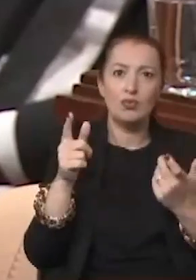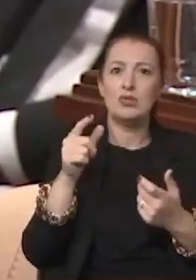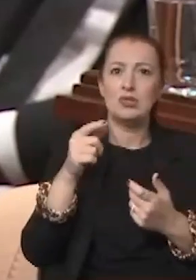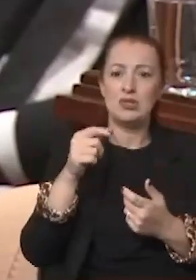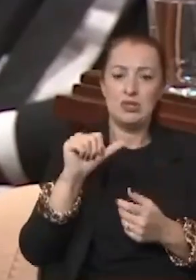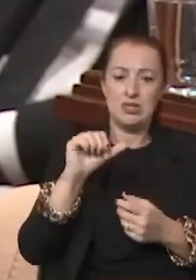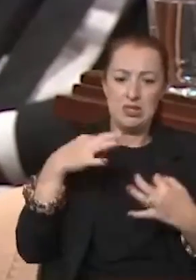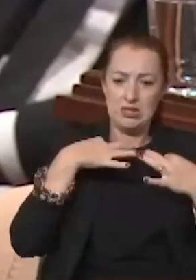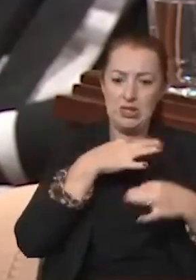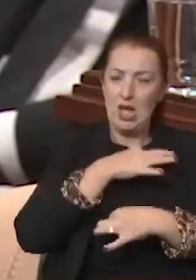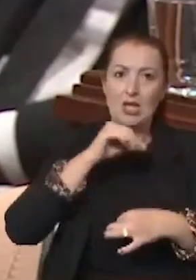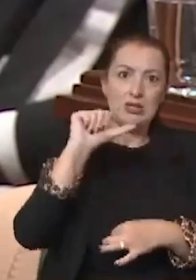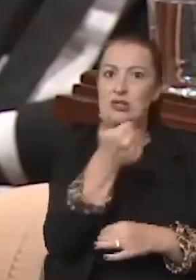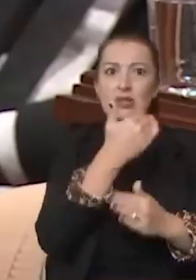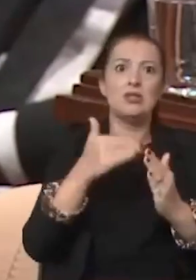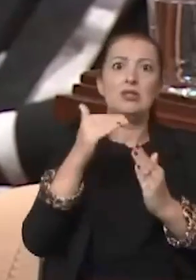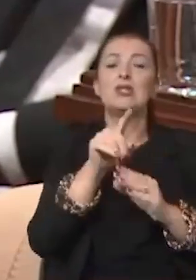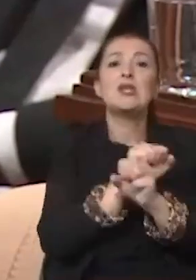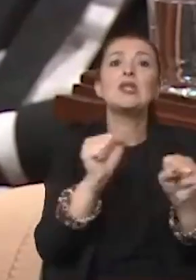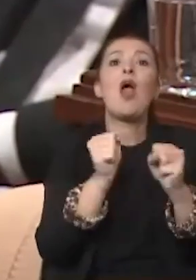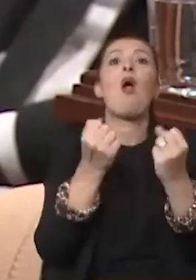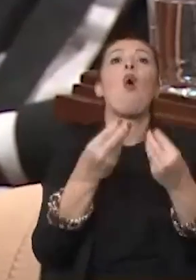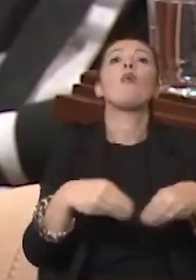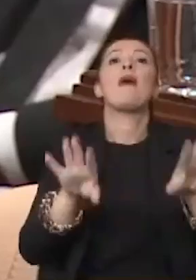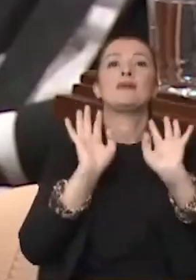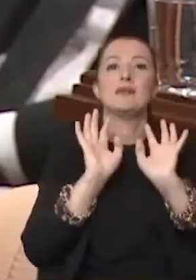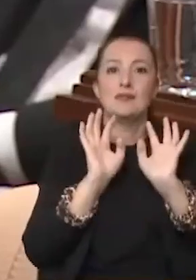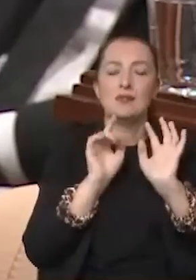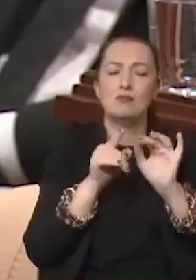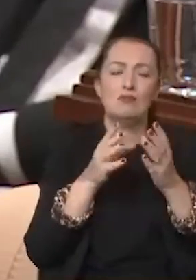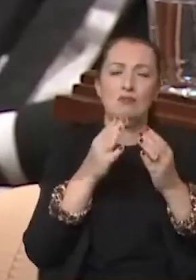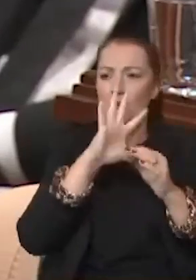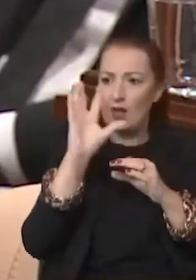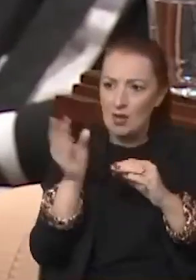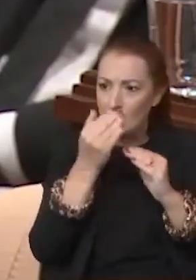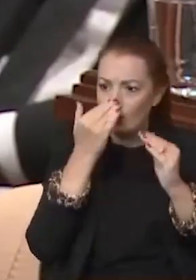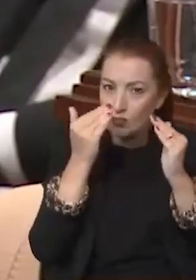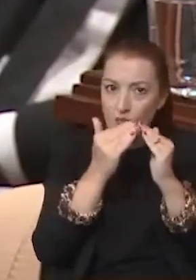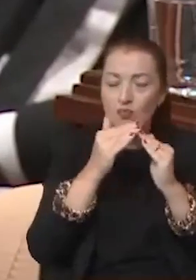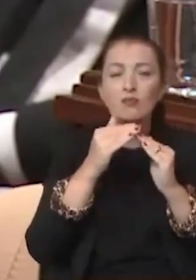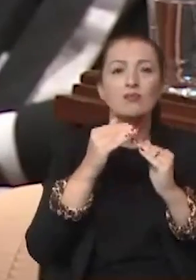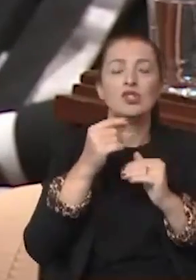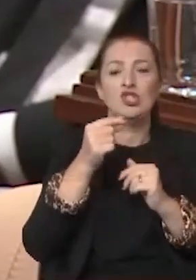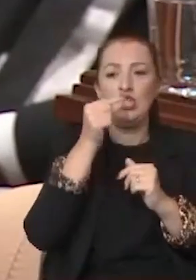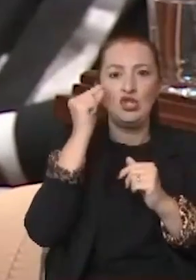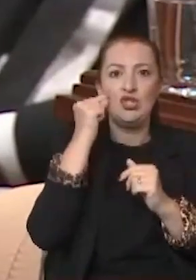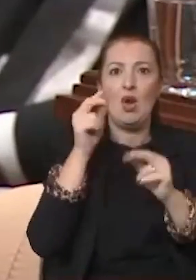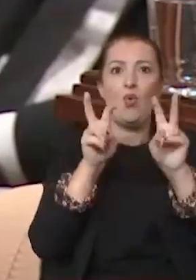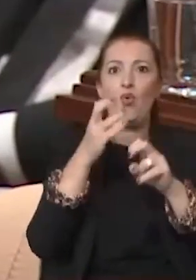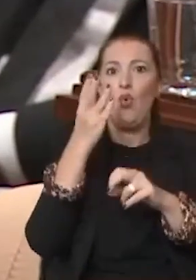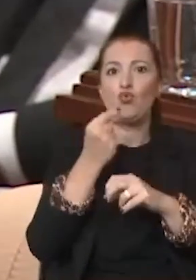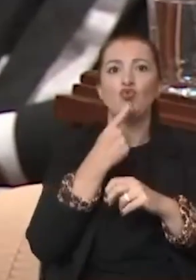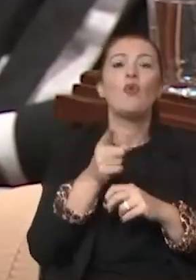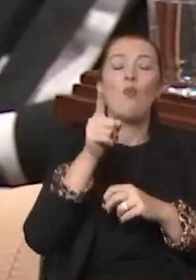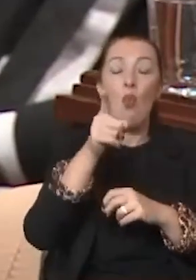zarar görmemesini arzu ediyoruz. Yapılan açıklama da o yönde. Münferit, kişisel bir mesele olduğunu söylüyorlar. Böyle olduğuna inanmak